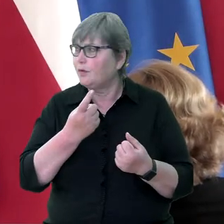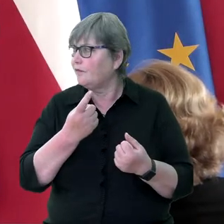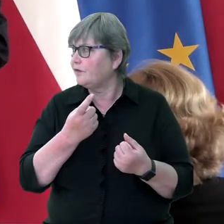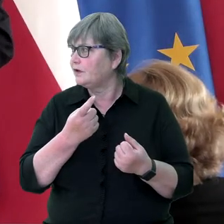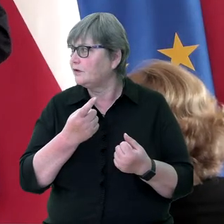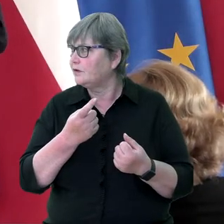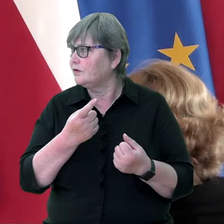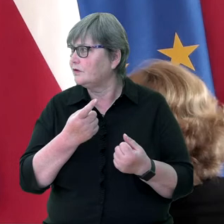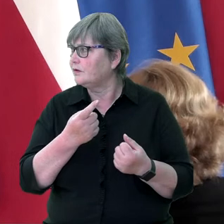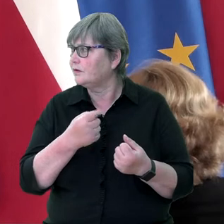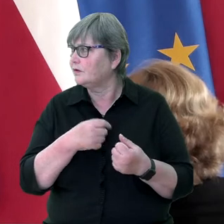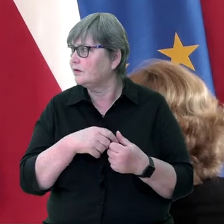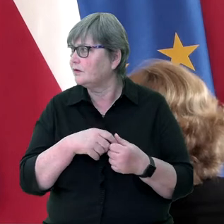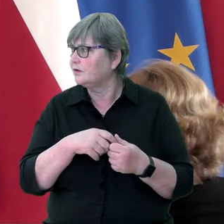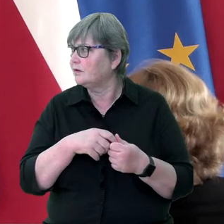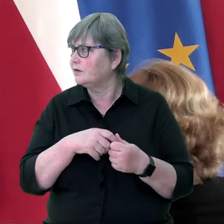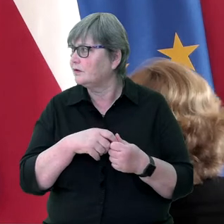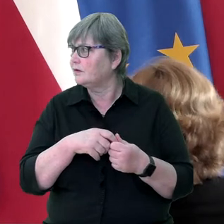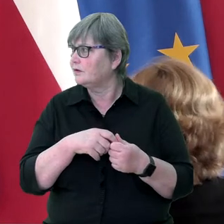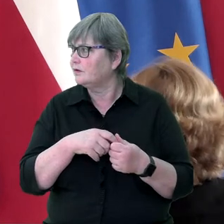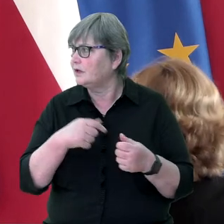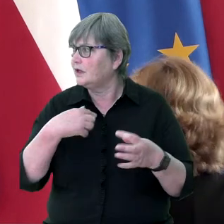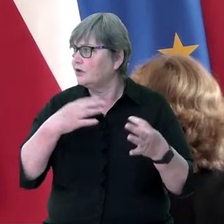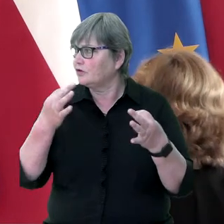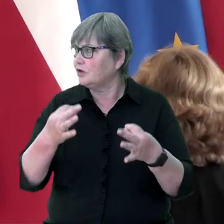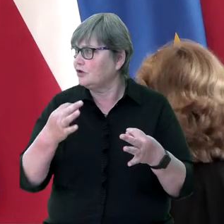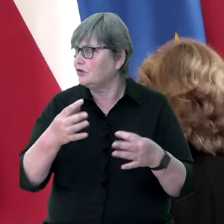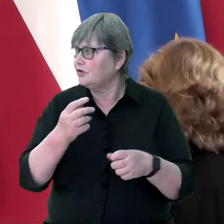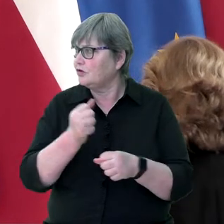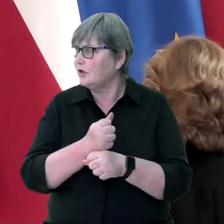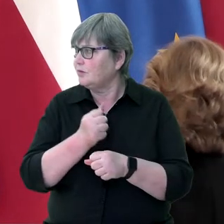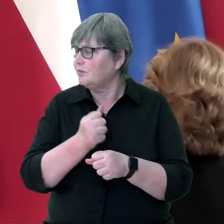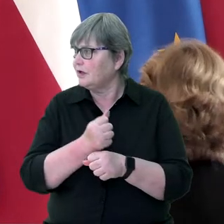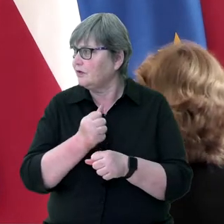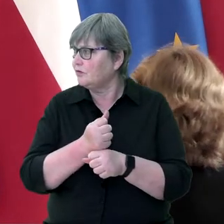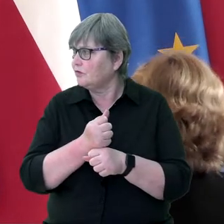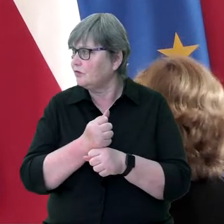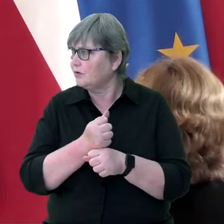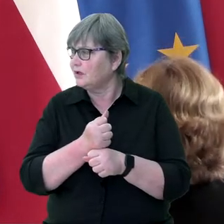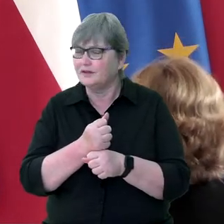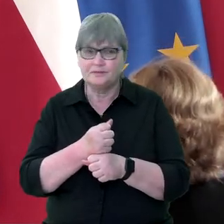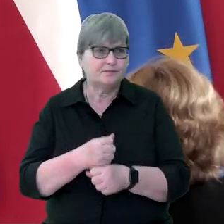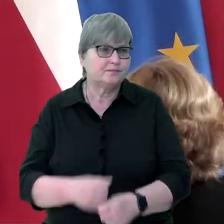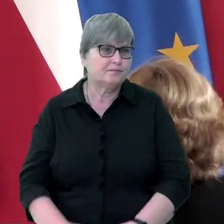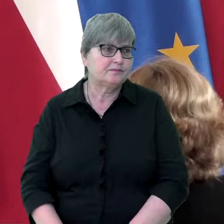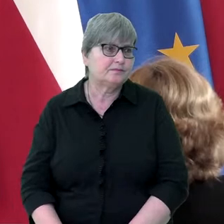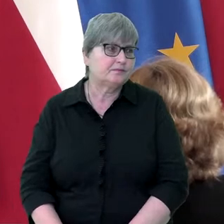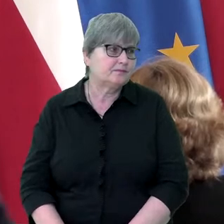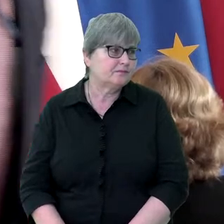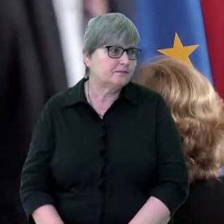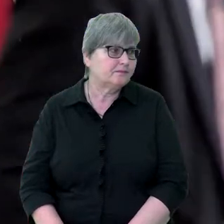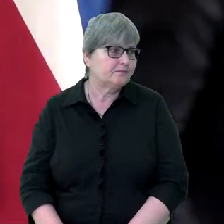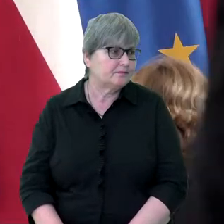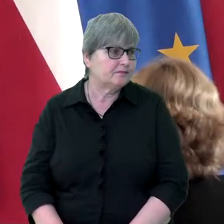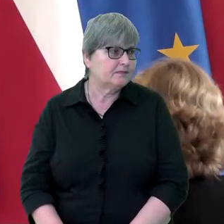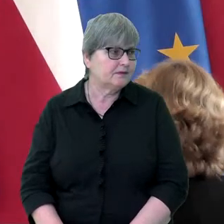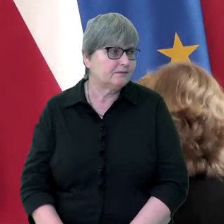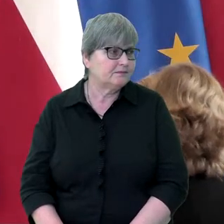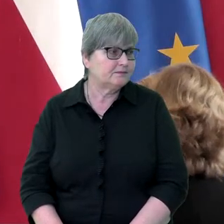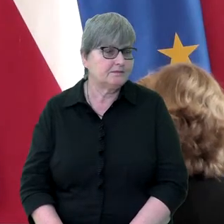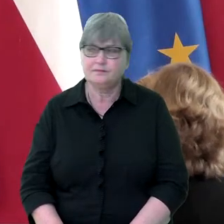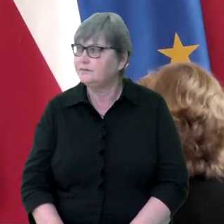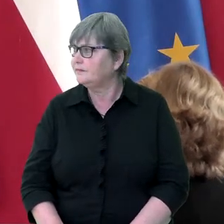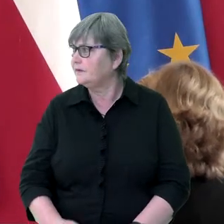także dzisiaj pracuję w Toruniu w szkole, która się nazywa Kolegium Jagiellońskie, od 1 października